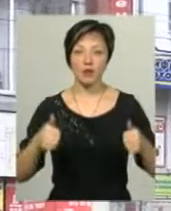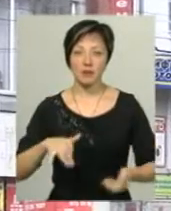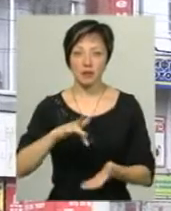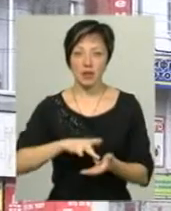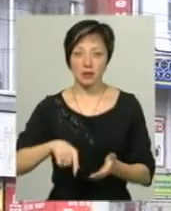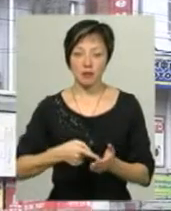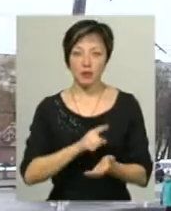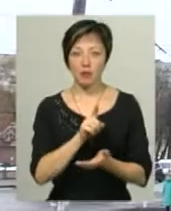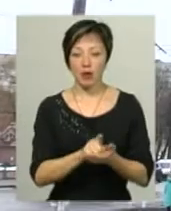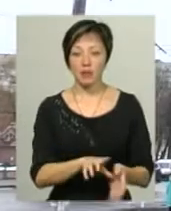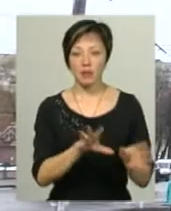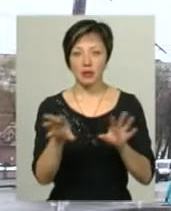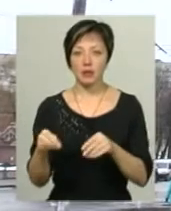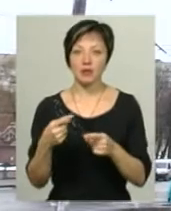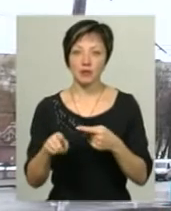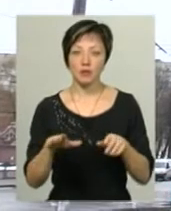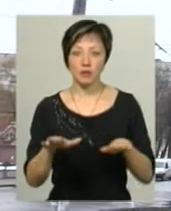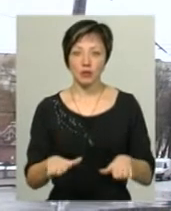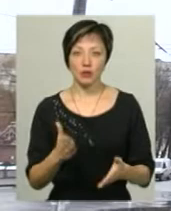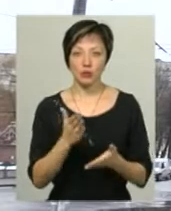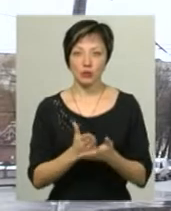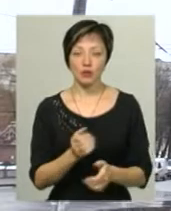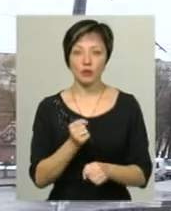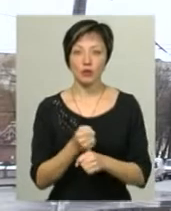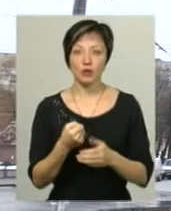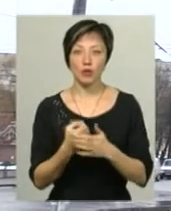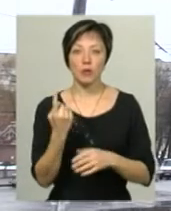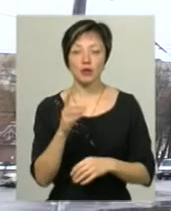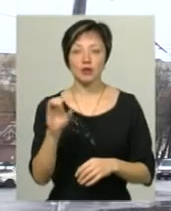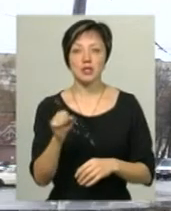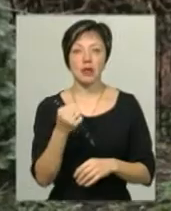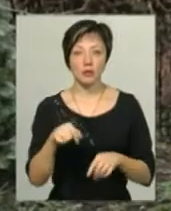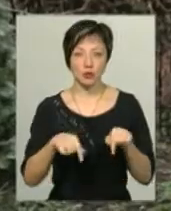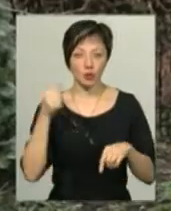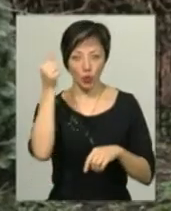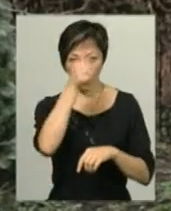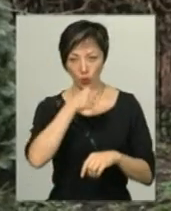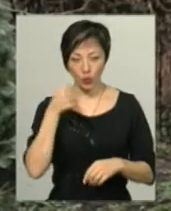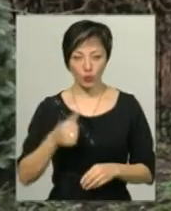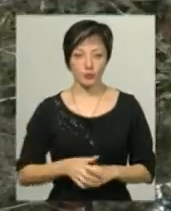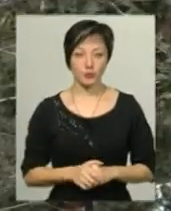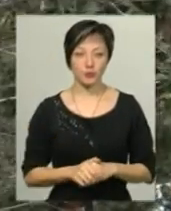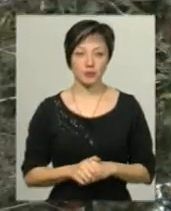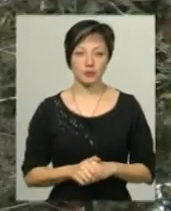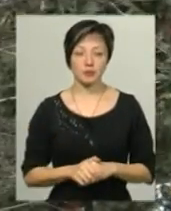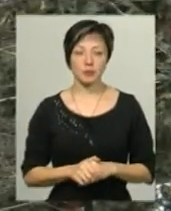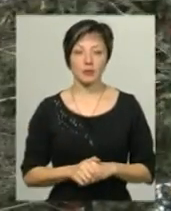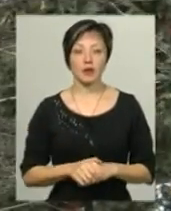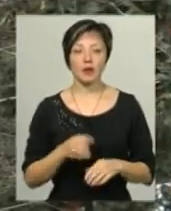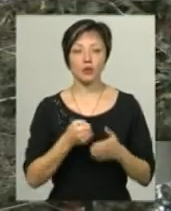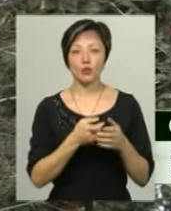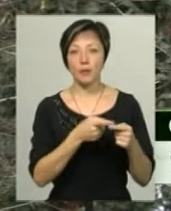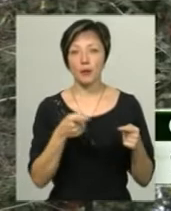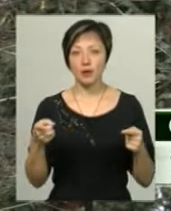міста, мають перенести їх в інші місця розташування. Зробити це потрібно до 1 серпня цього року, каже Олександр Чернієвич. До цього періоду часу